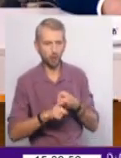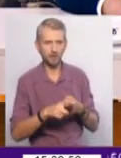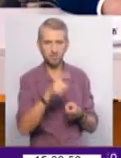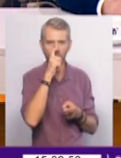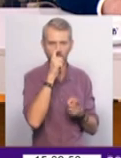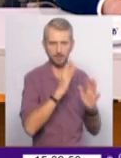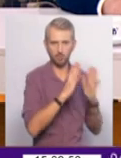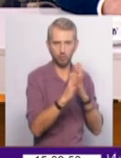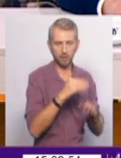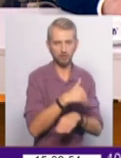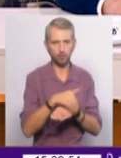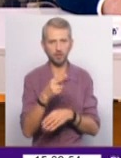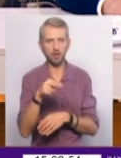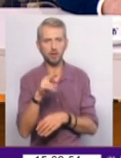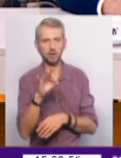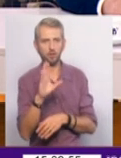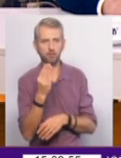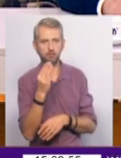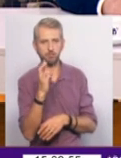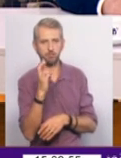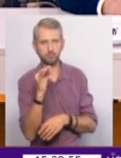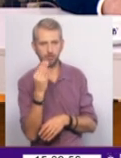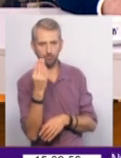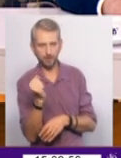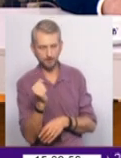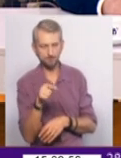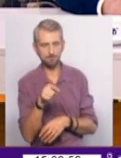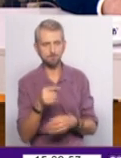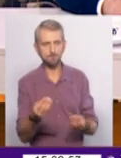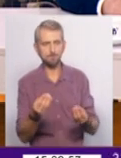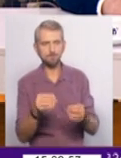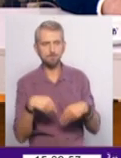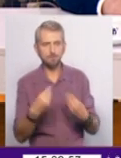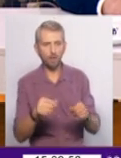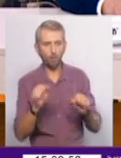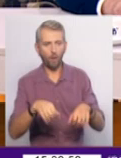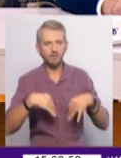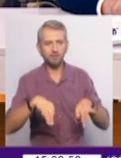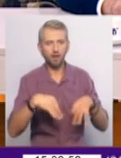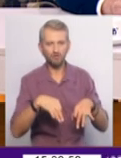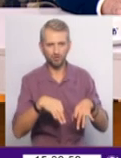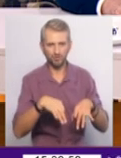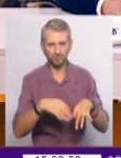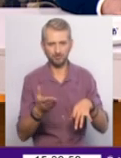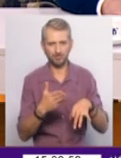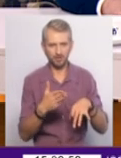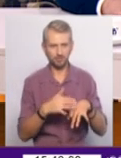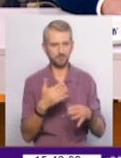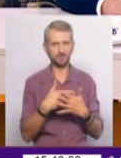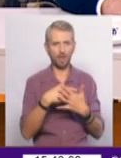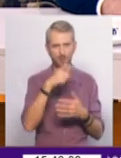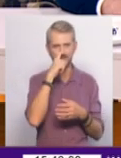з вулицею Довбиша. Це дасть змогу транспортному потіку, який йде якраз з Броварів,